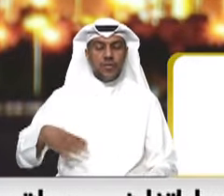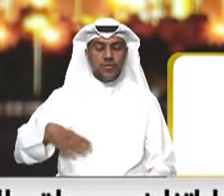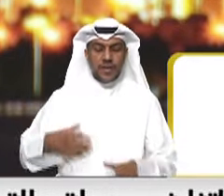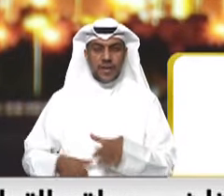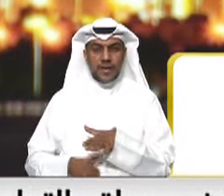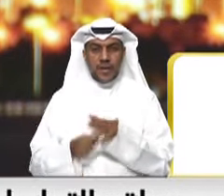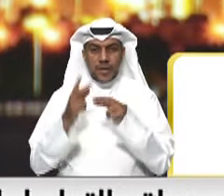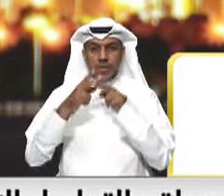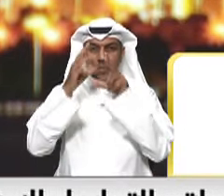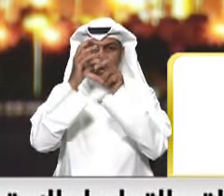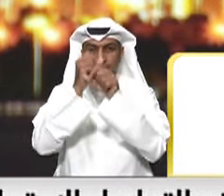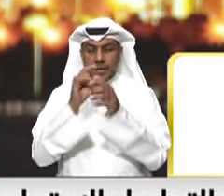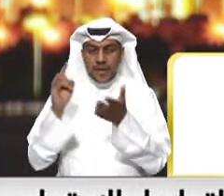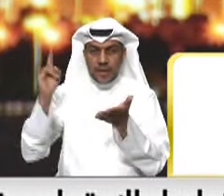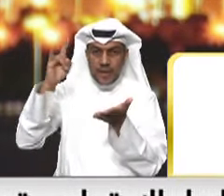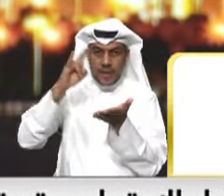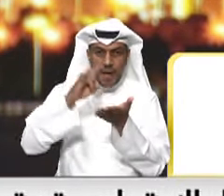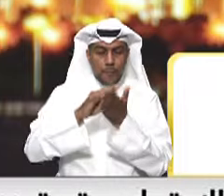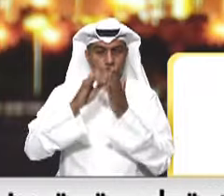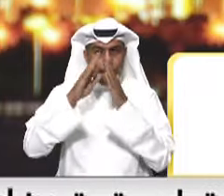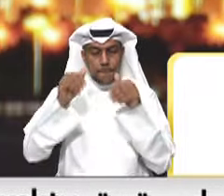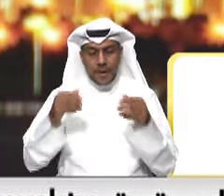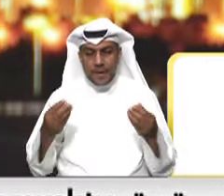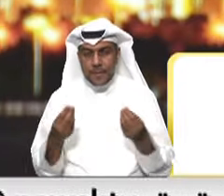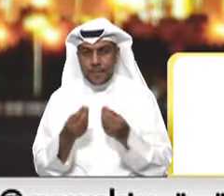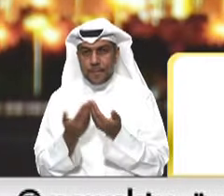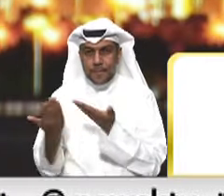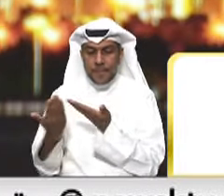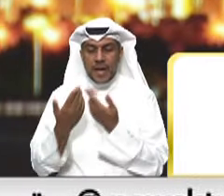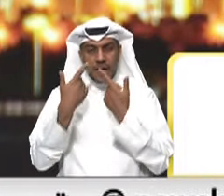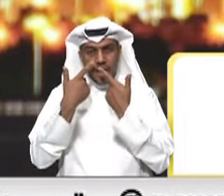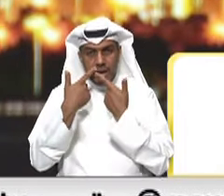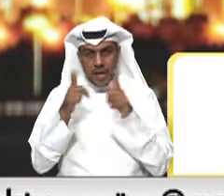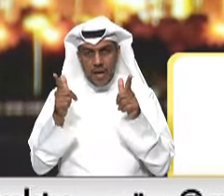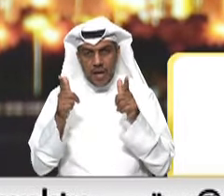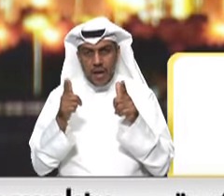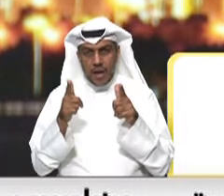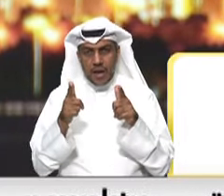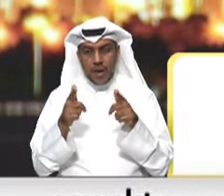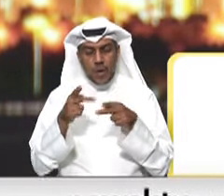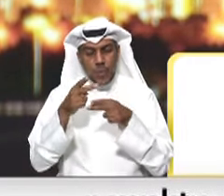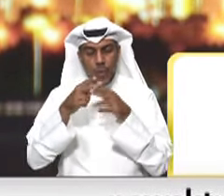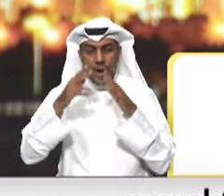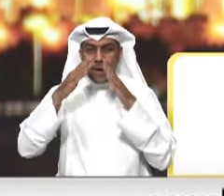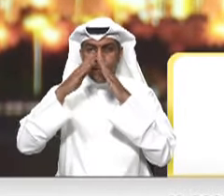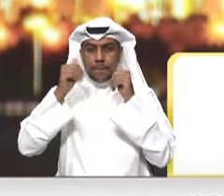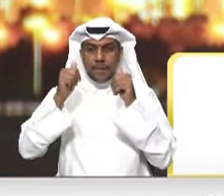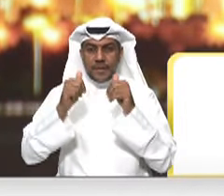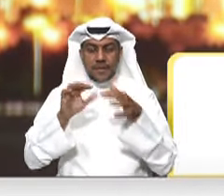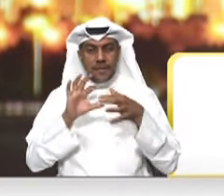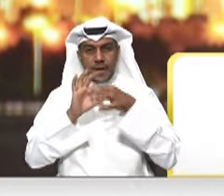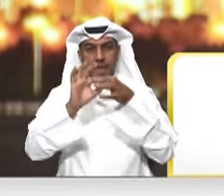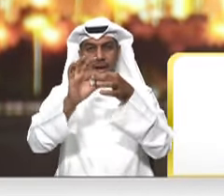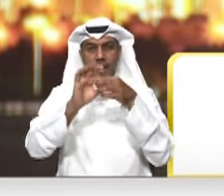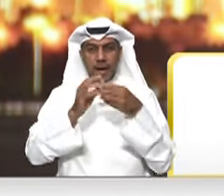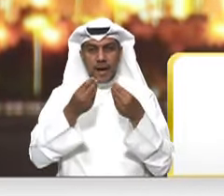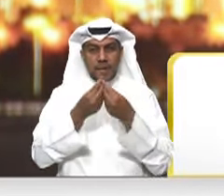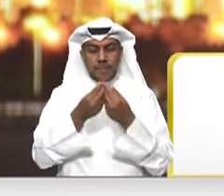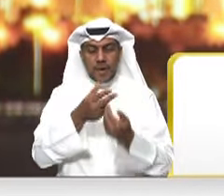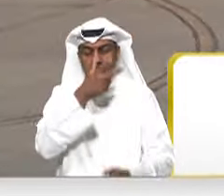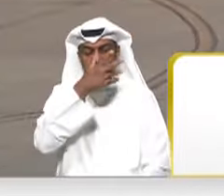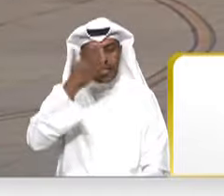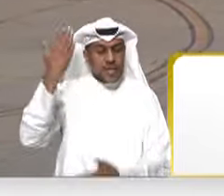الجابر الصباح حفظه الله ورعاه إلى جمهورية مصر العربية الشقيقة، انطلاقا من العلاقات التاريخية